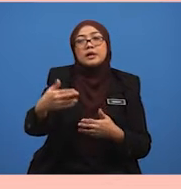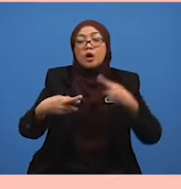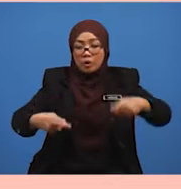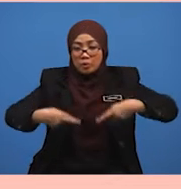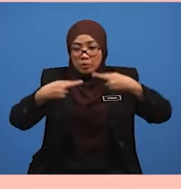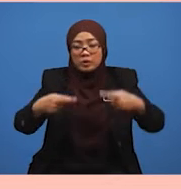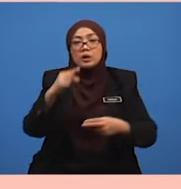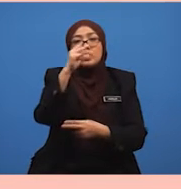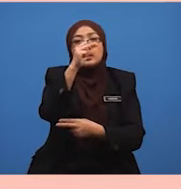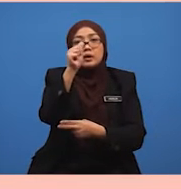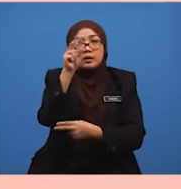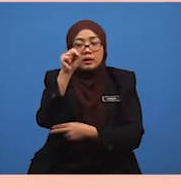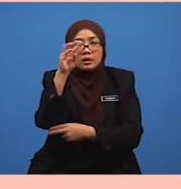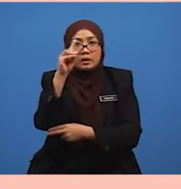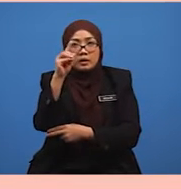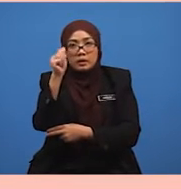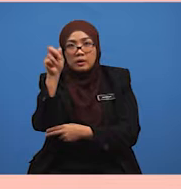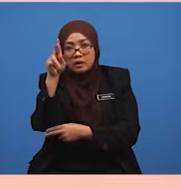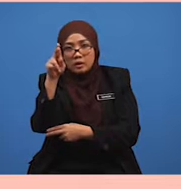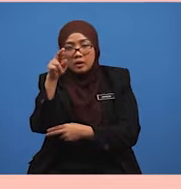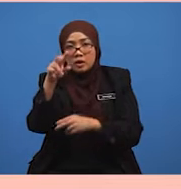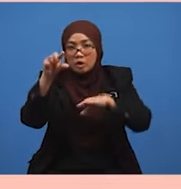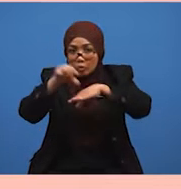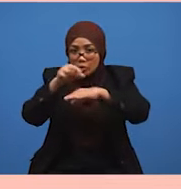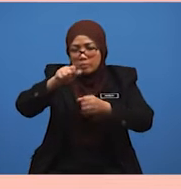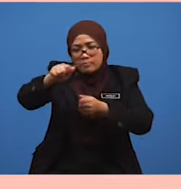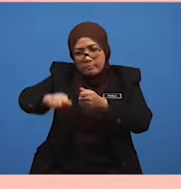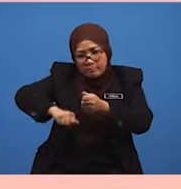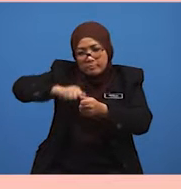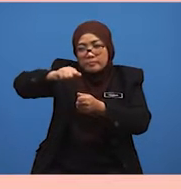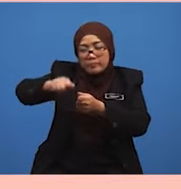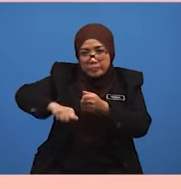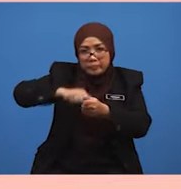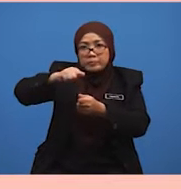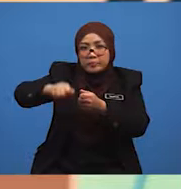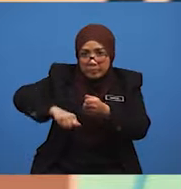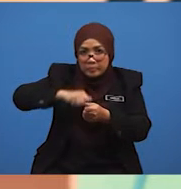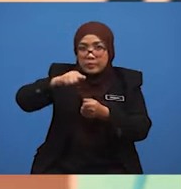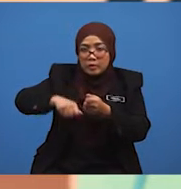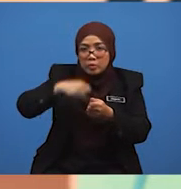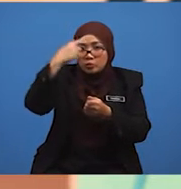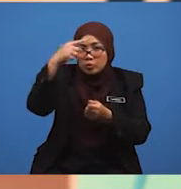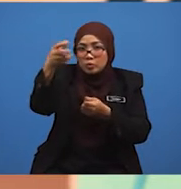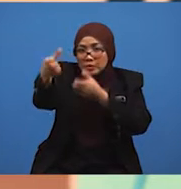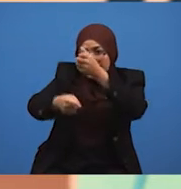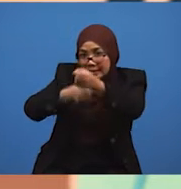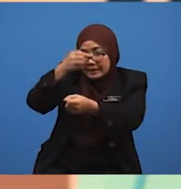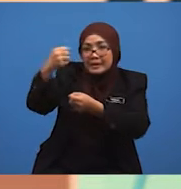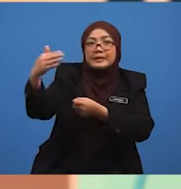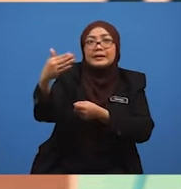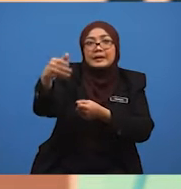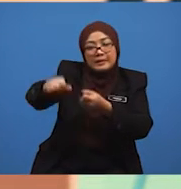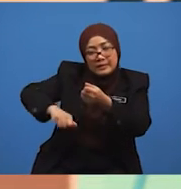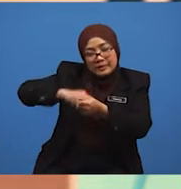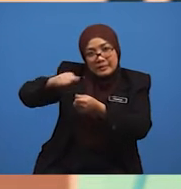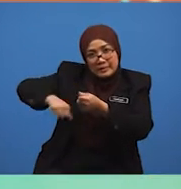digunakan untuk memutar supaya tali joran dapat disimpan semula. Hebat kan mesin